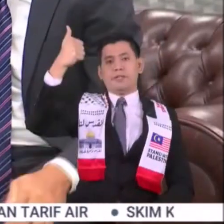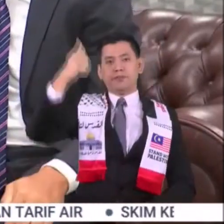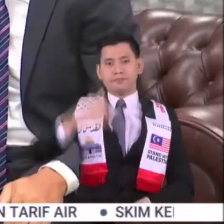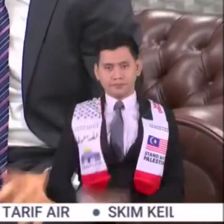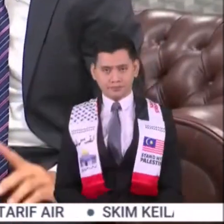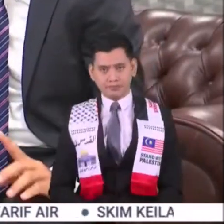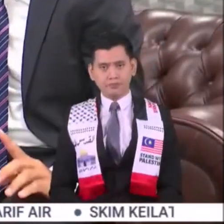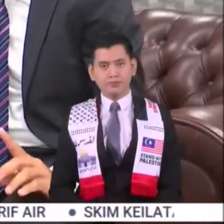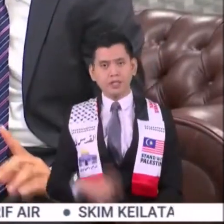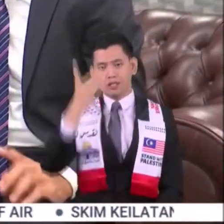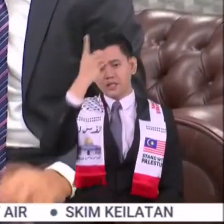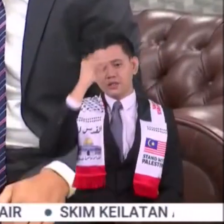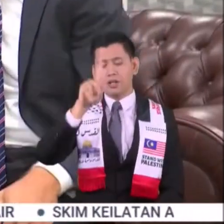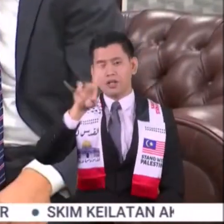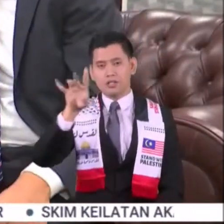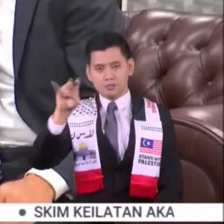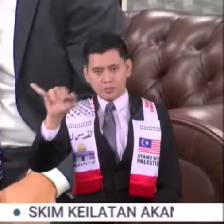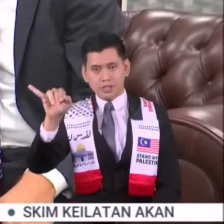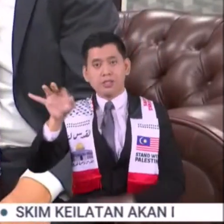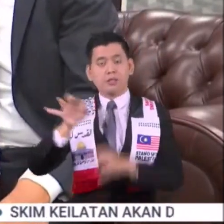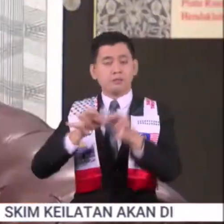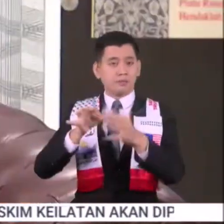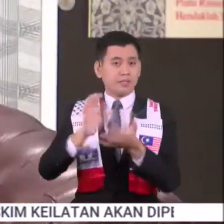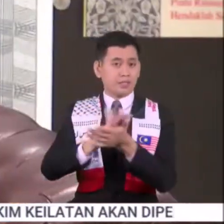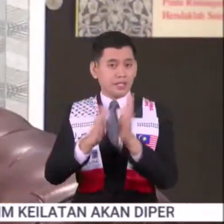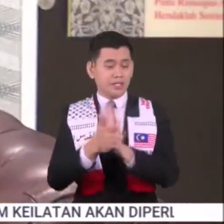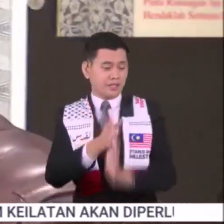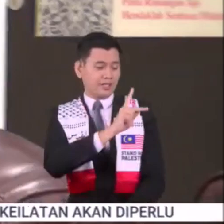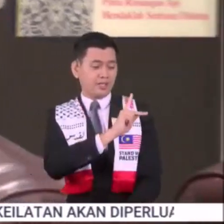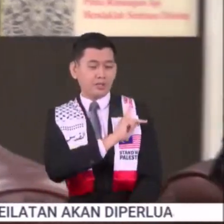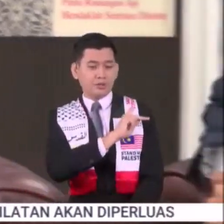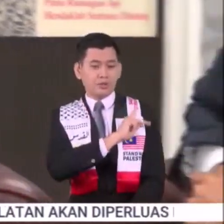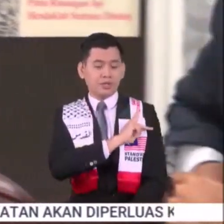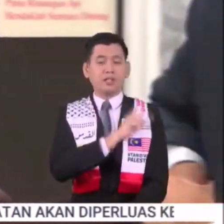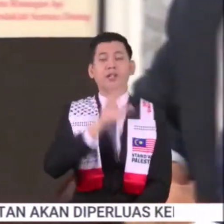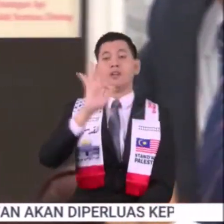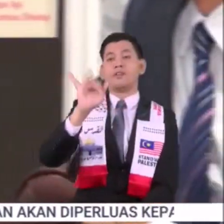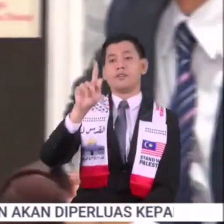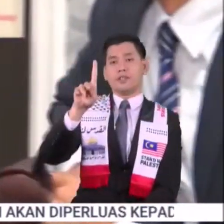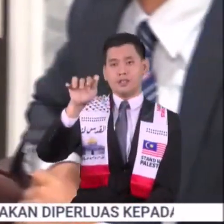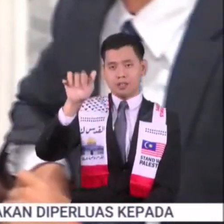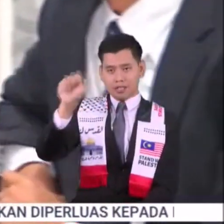Dato' Azmir, 48 tahun, memulakan tugas rasminya sebagai Ketua Pegawai Eksekutif FINAS hari ini.